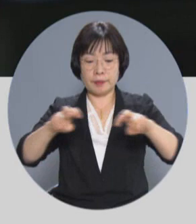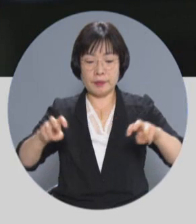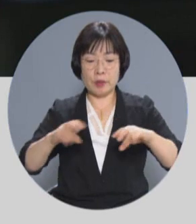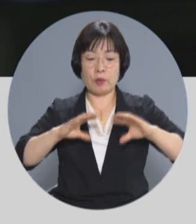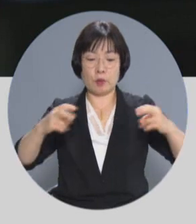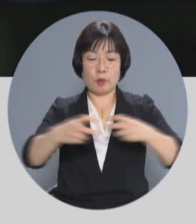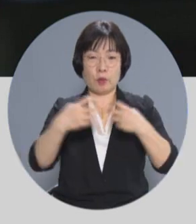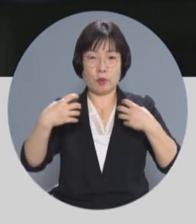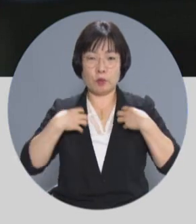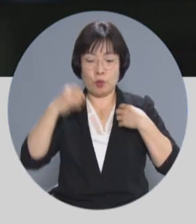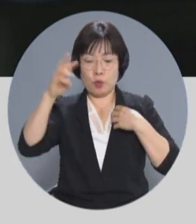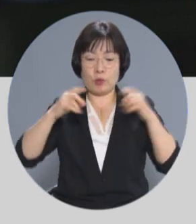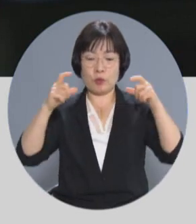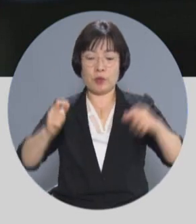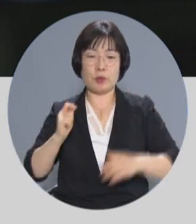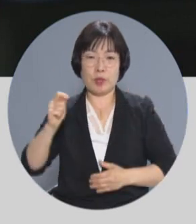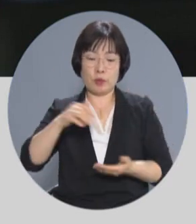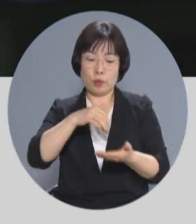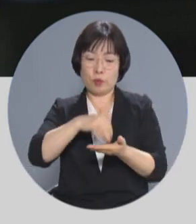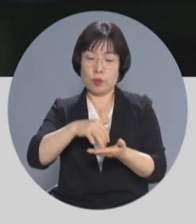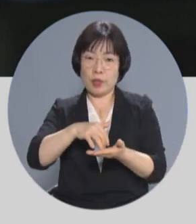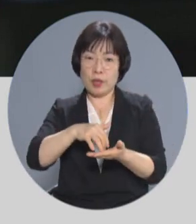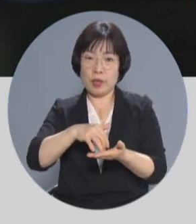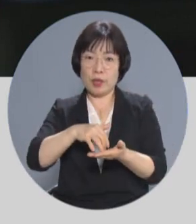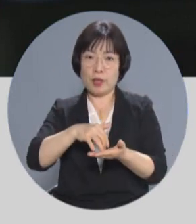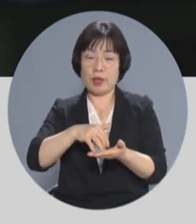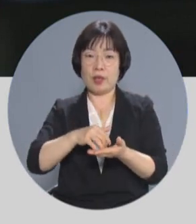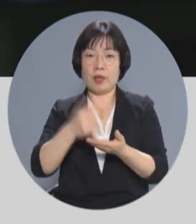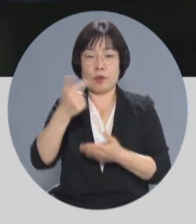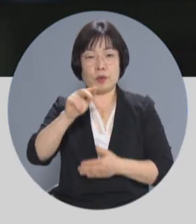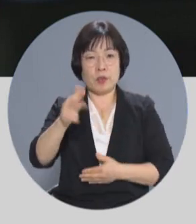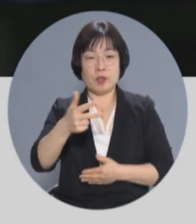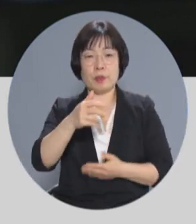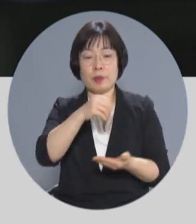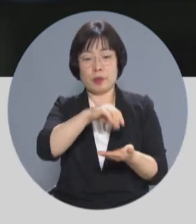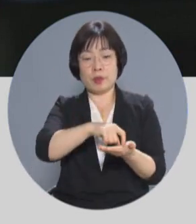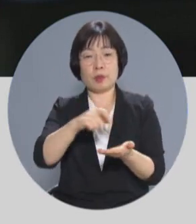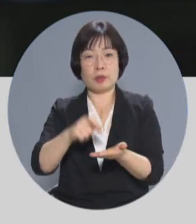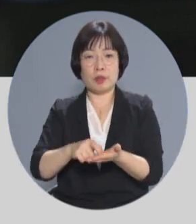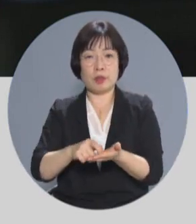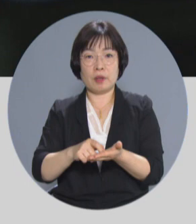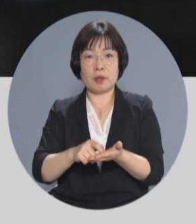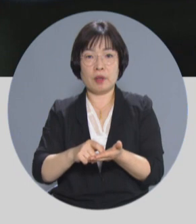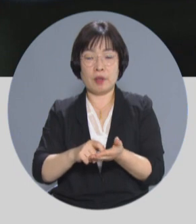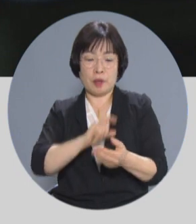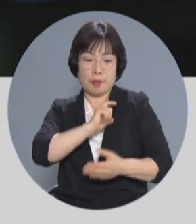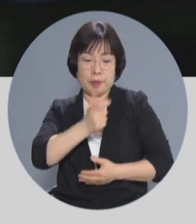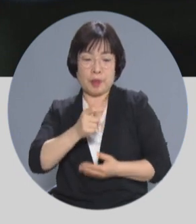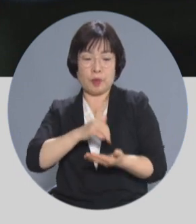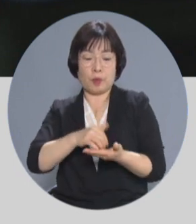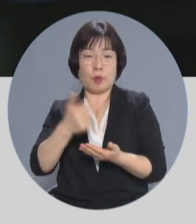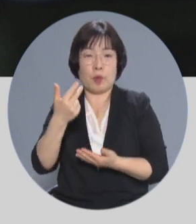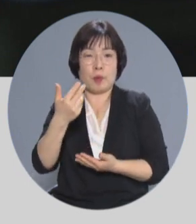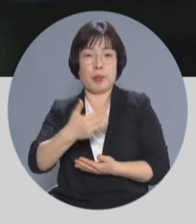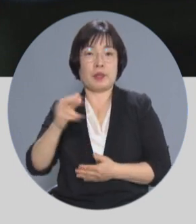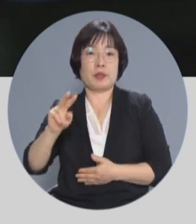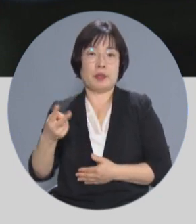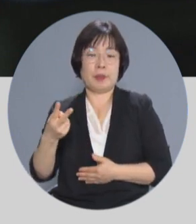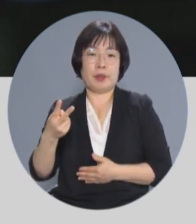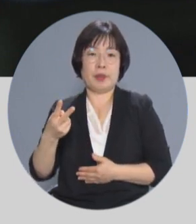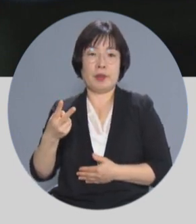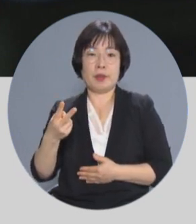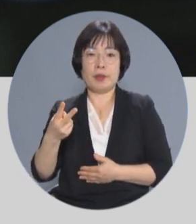국토부가 산정한 광주 지역 택시 적정 공급 대수는 6,700여 대. 하지만 면허 대수는 8,200여 대에